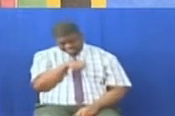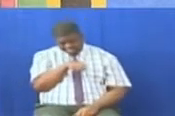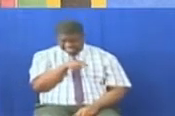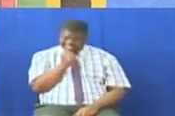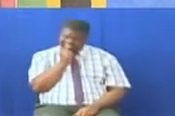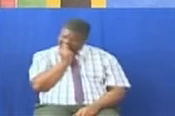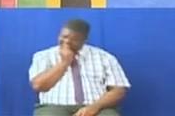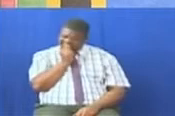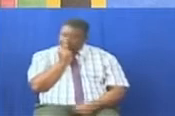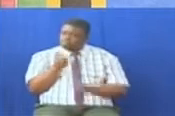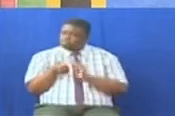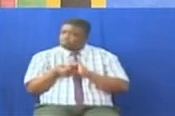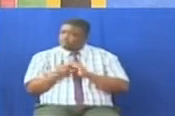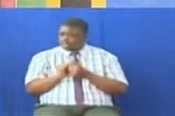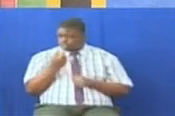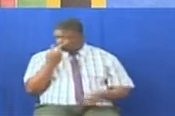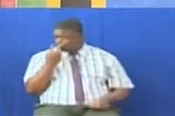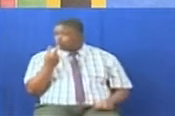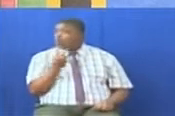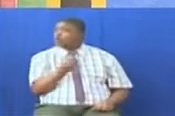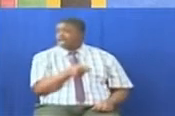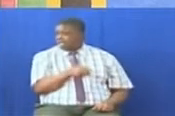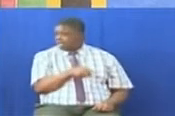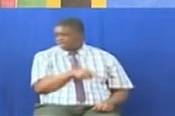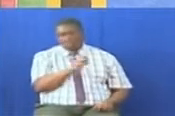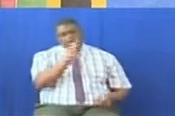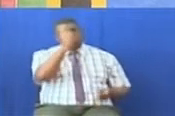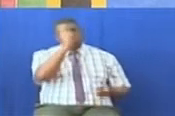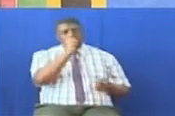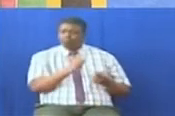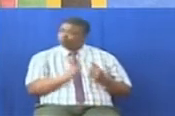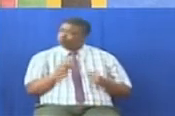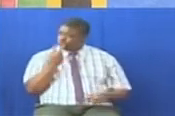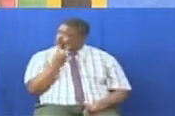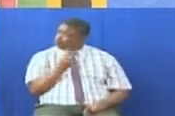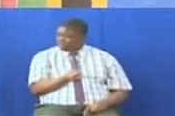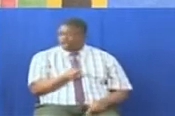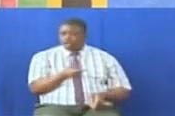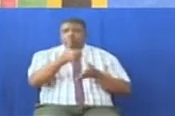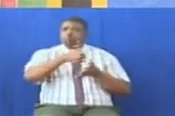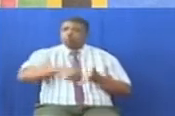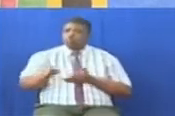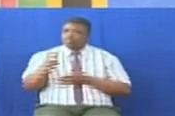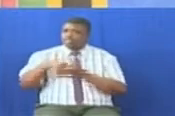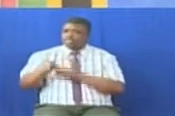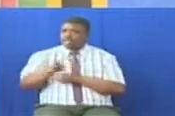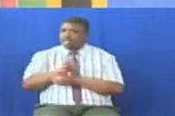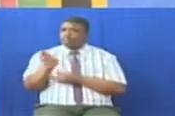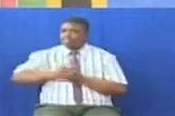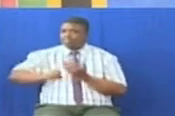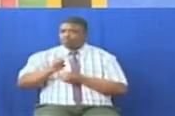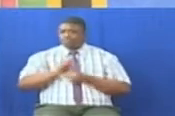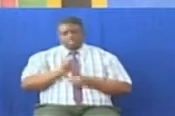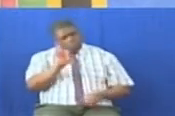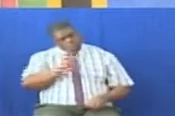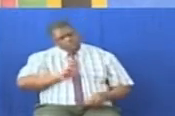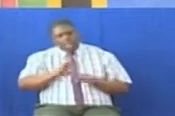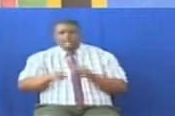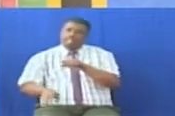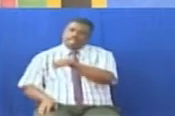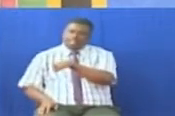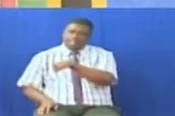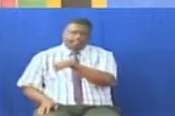kuna matatizo na mapungufu makubwa sana katika swala zima la manunuzi katika halmashauri zetu za wilaya. Sasa halmashauri za